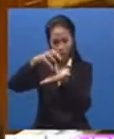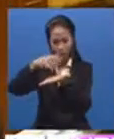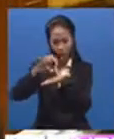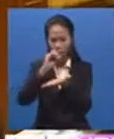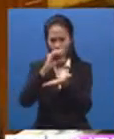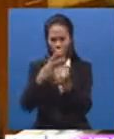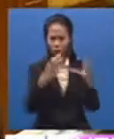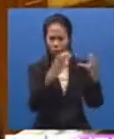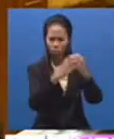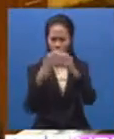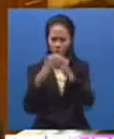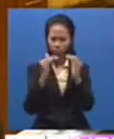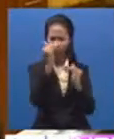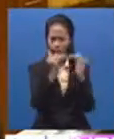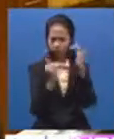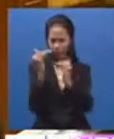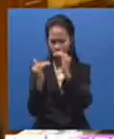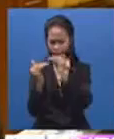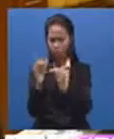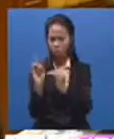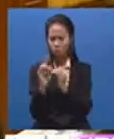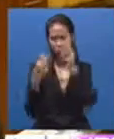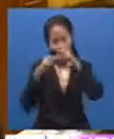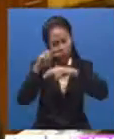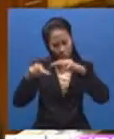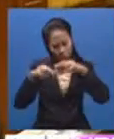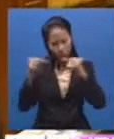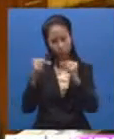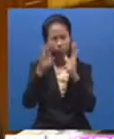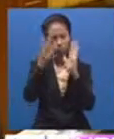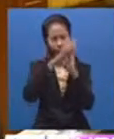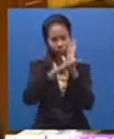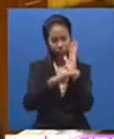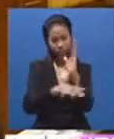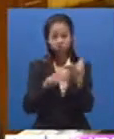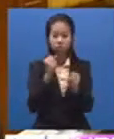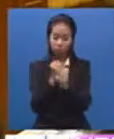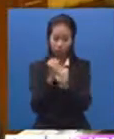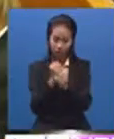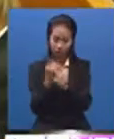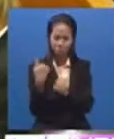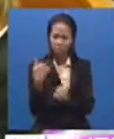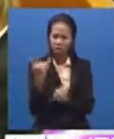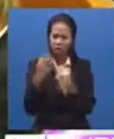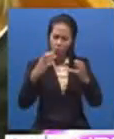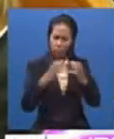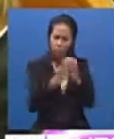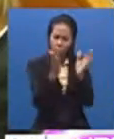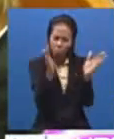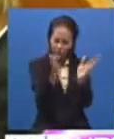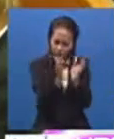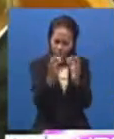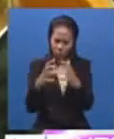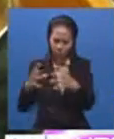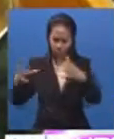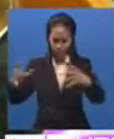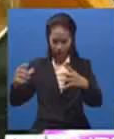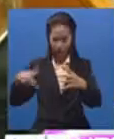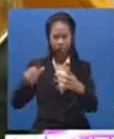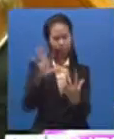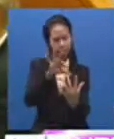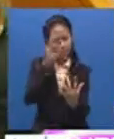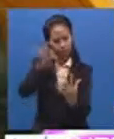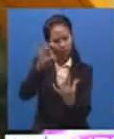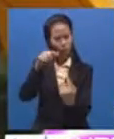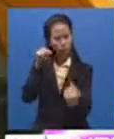ในแต่ละคณะพิจารณาจากกระบวนการการทำงานที่บางคณะต้องกระทัดรัฐคล่องตัวจึงจัดสรรแต่ผู้เชี่ยวชาญเฉพาะ